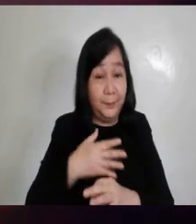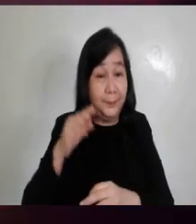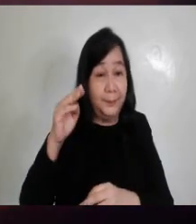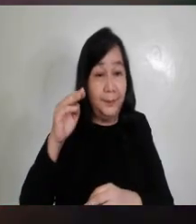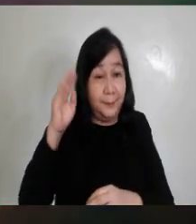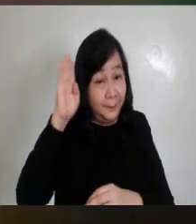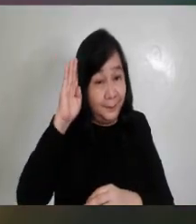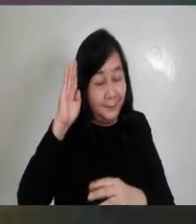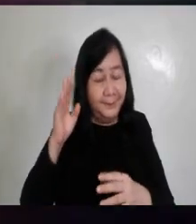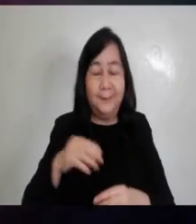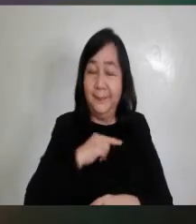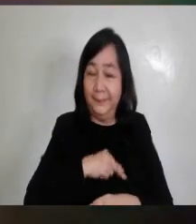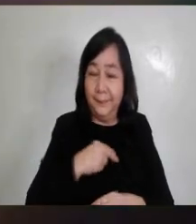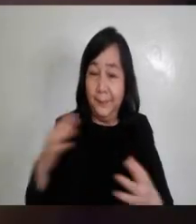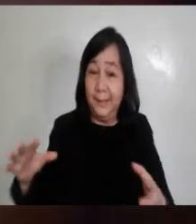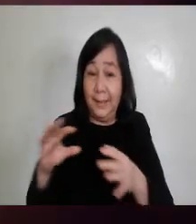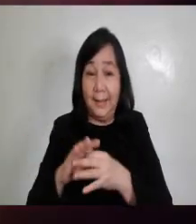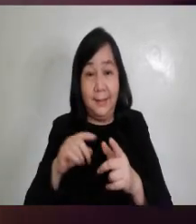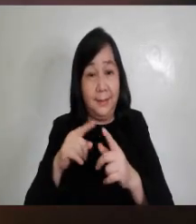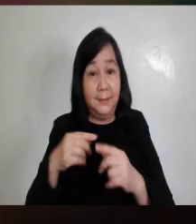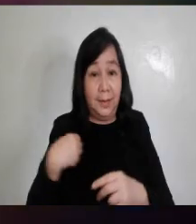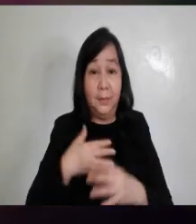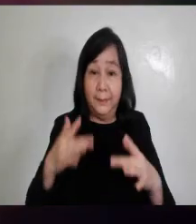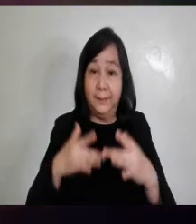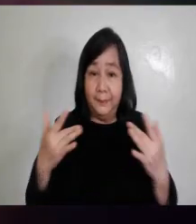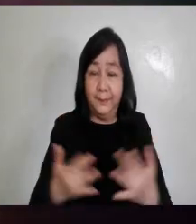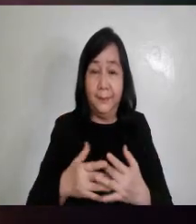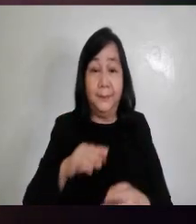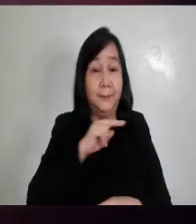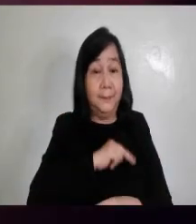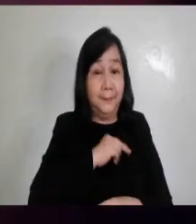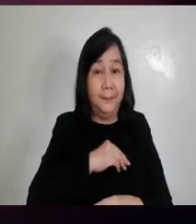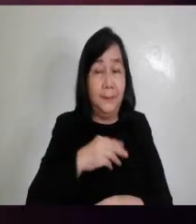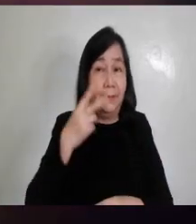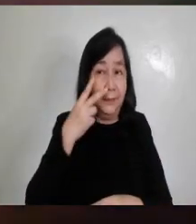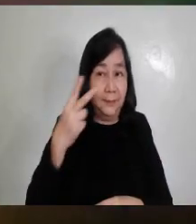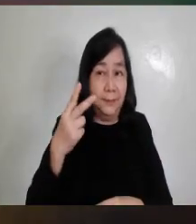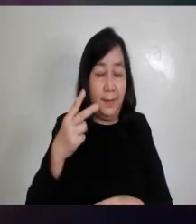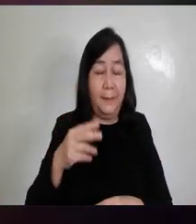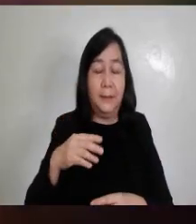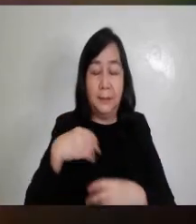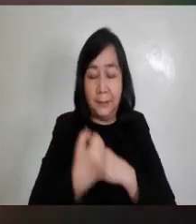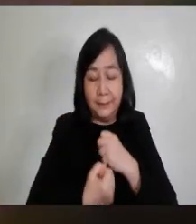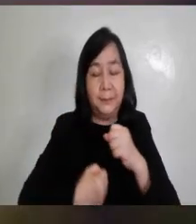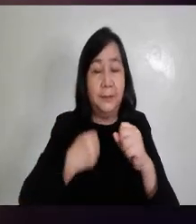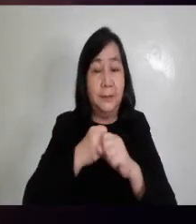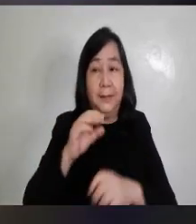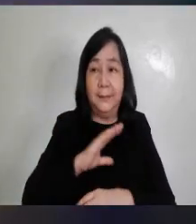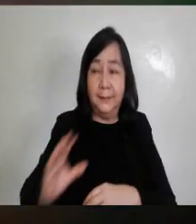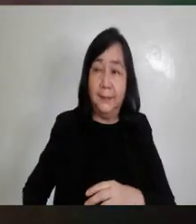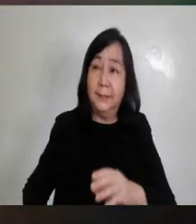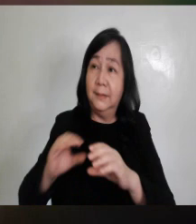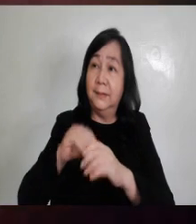utak ay likas na para sa pakikiramay, ang ating puso naman ay likas na makakilala ng paghihirap ni Kristo